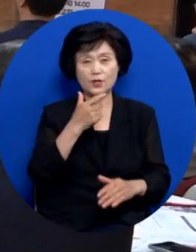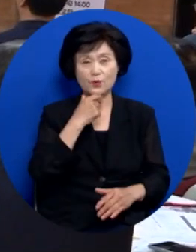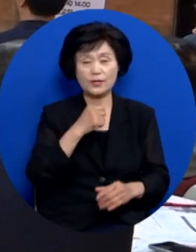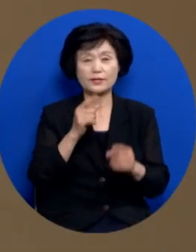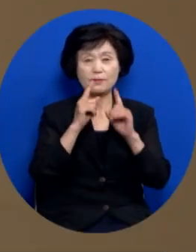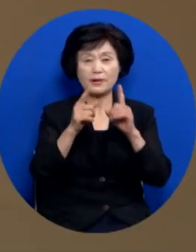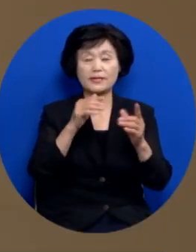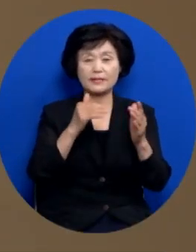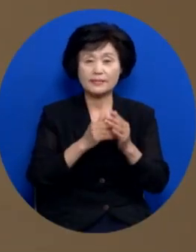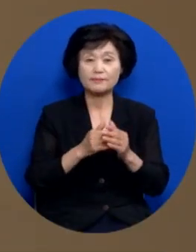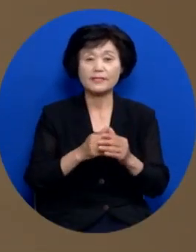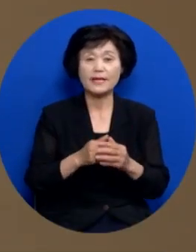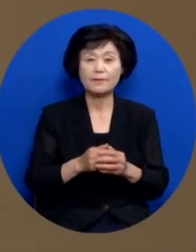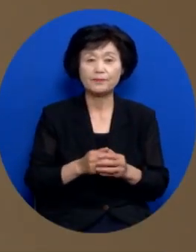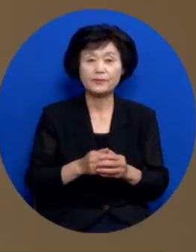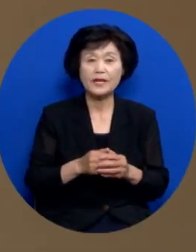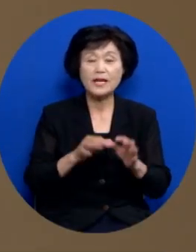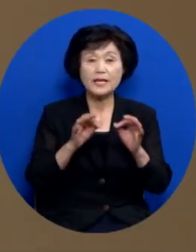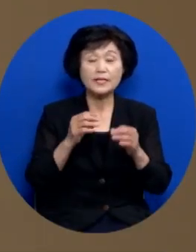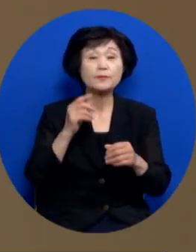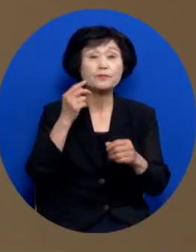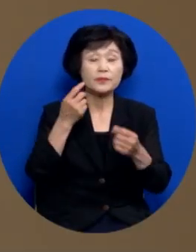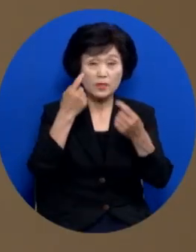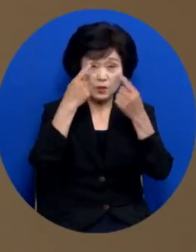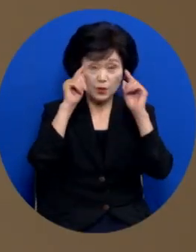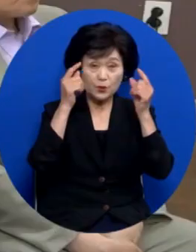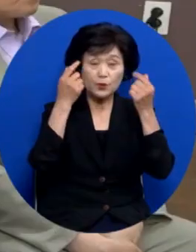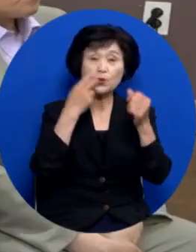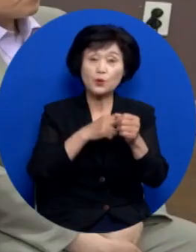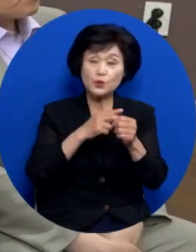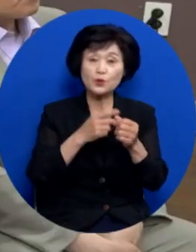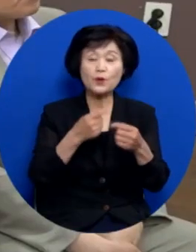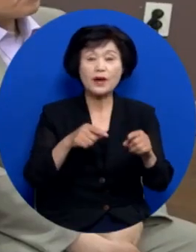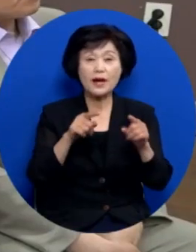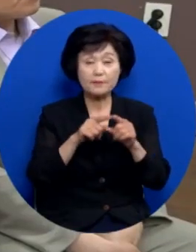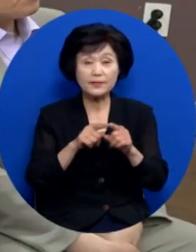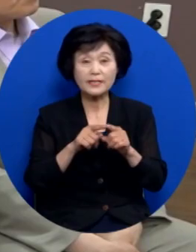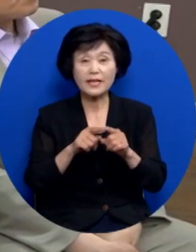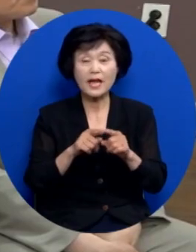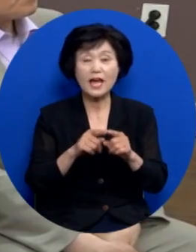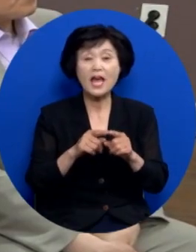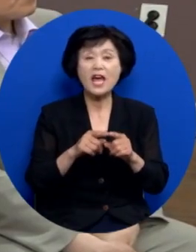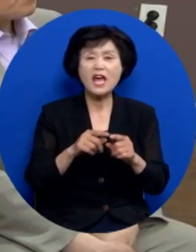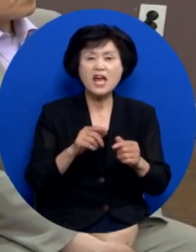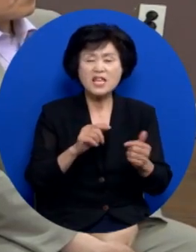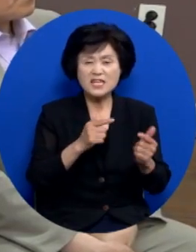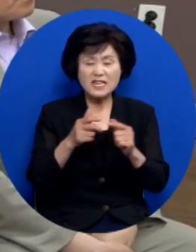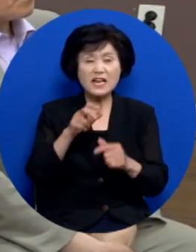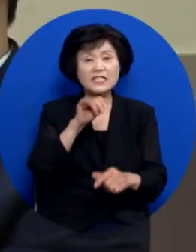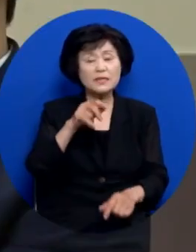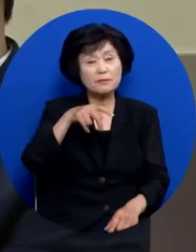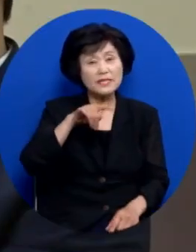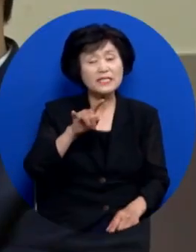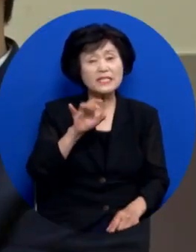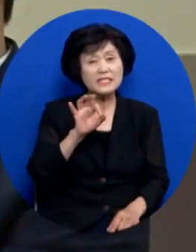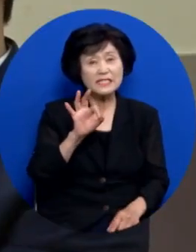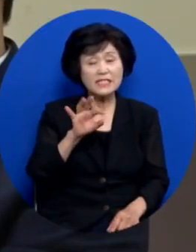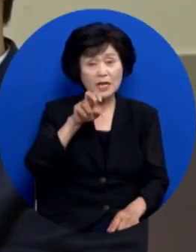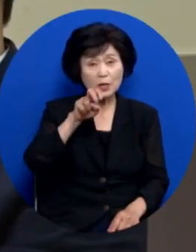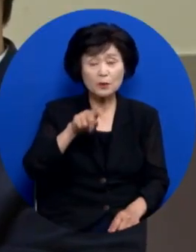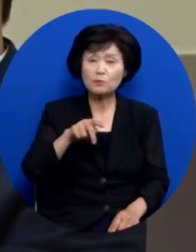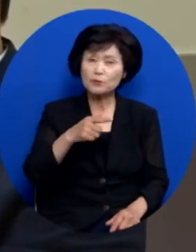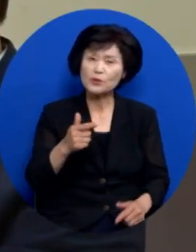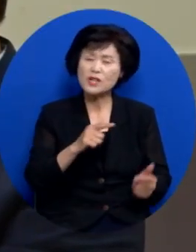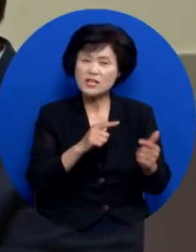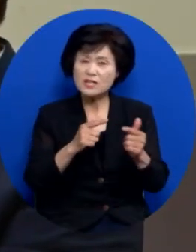연세대학교 시스템 생물학과 김흥빈 교수와 함께 감염병의 시대 미생물과 생활문화를 주제로 코로나로 인해